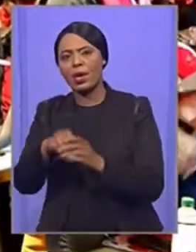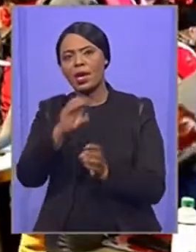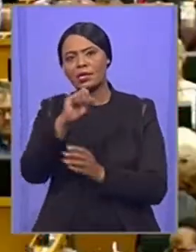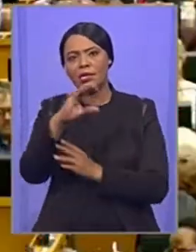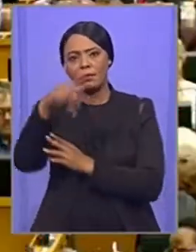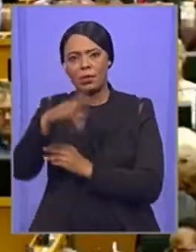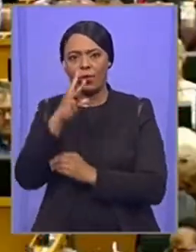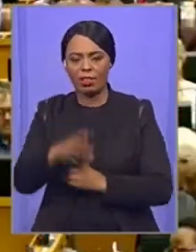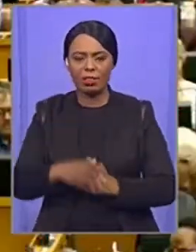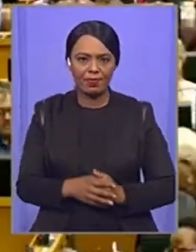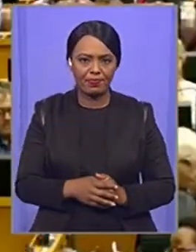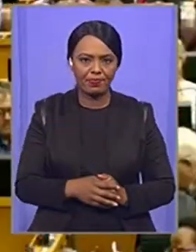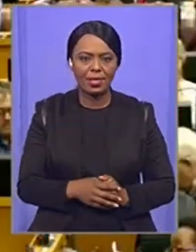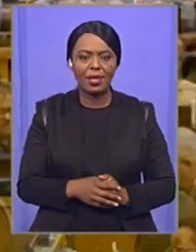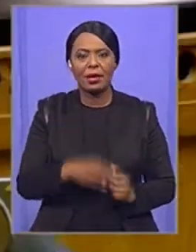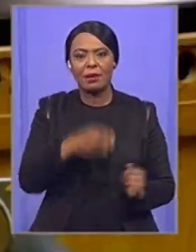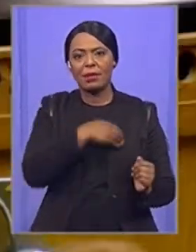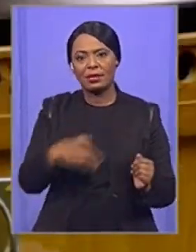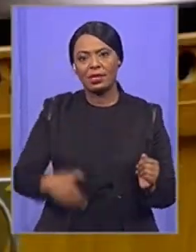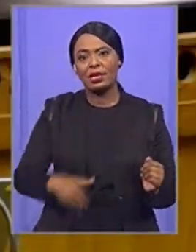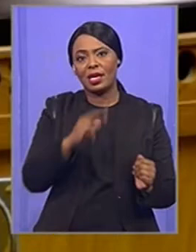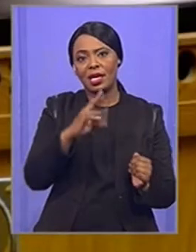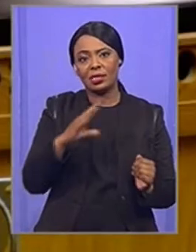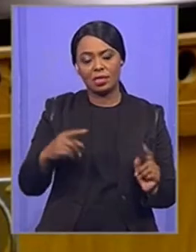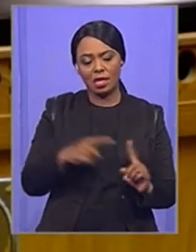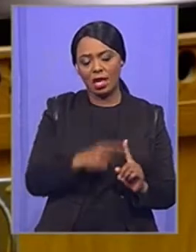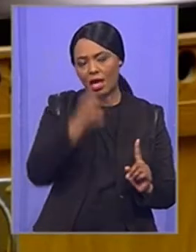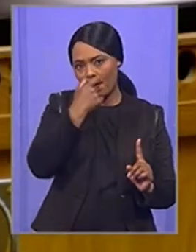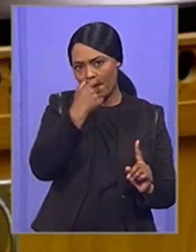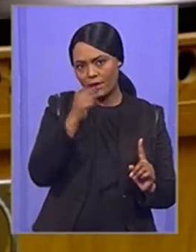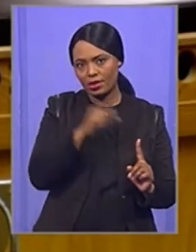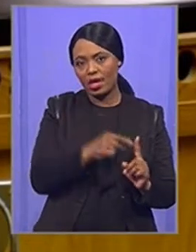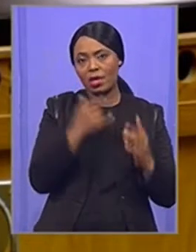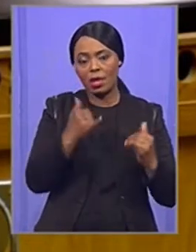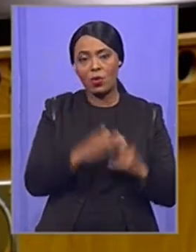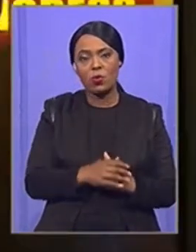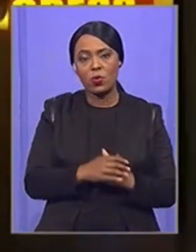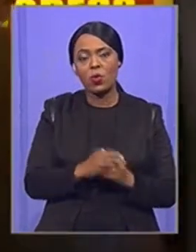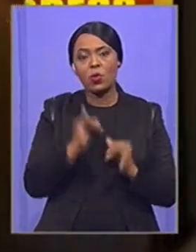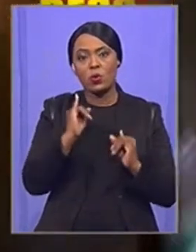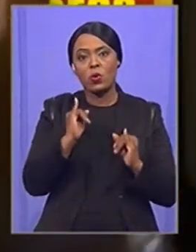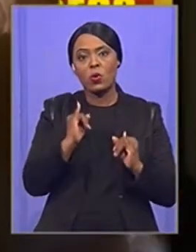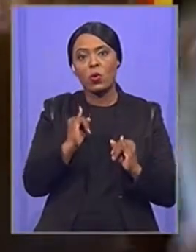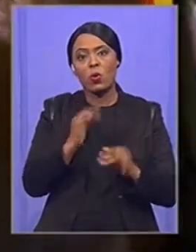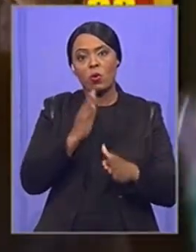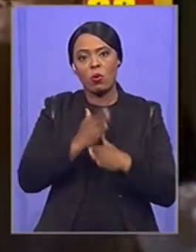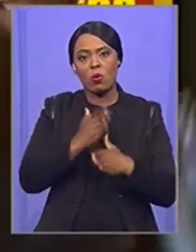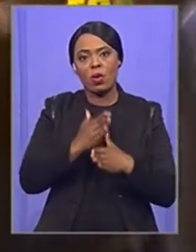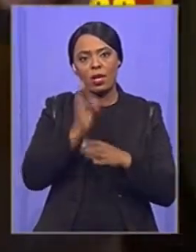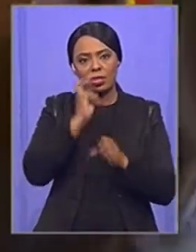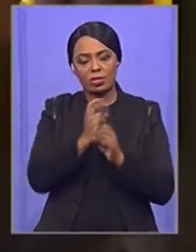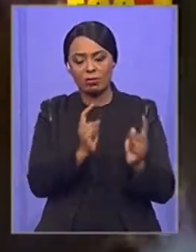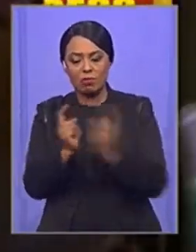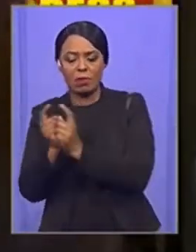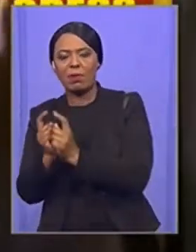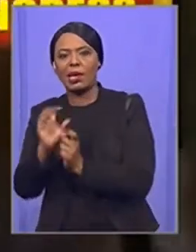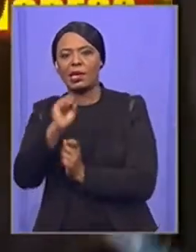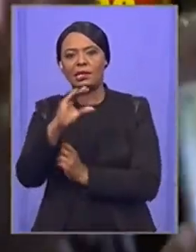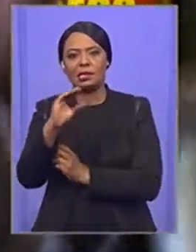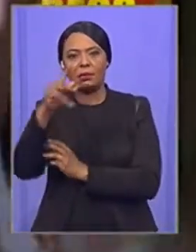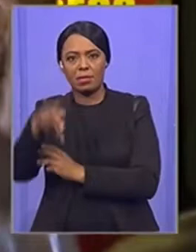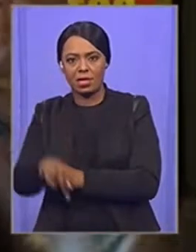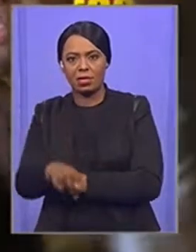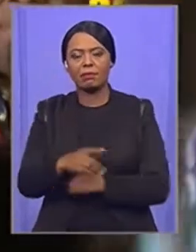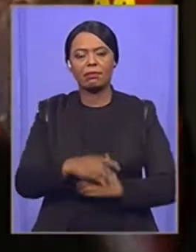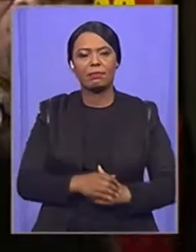bone. Presidente wa ANC Cyril Ramaphosa o lebane le namane e tona ya tiro ya go buisana le Congress ya SACP.